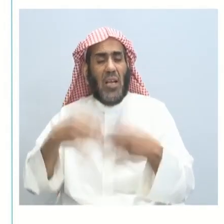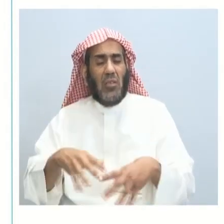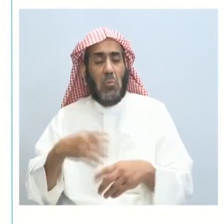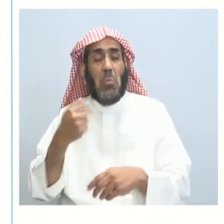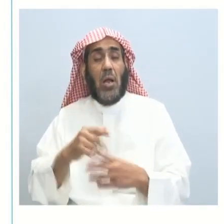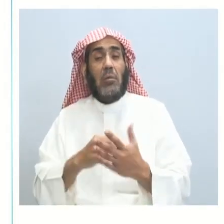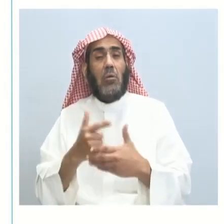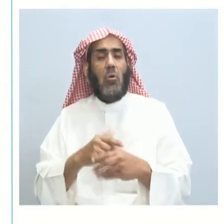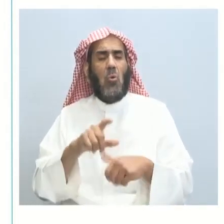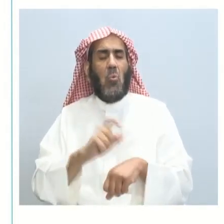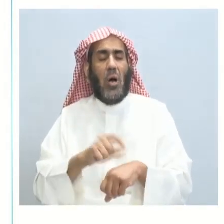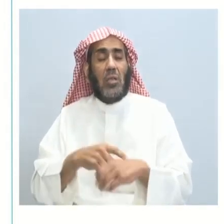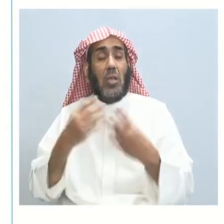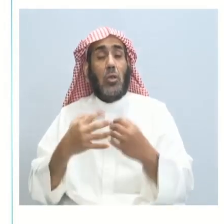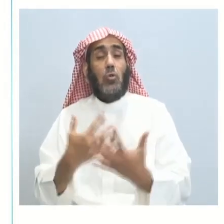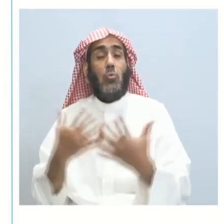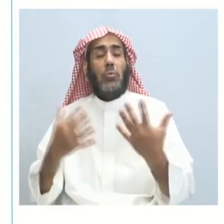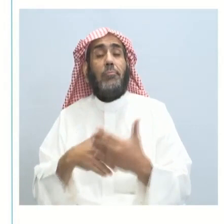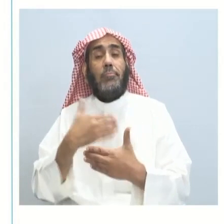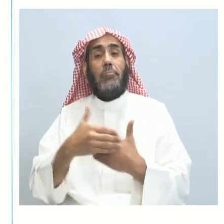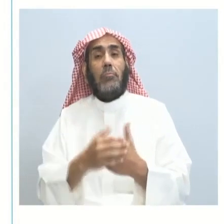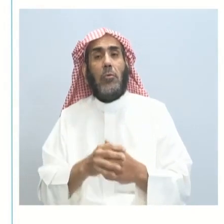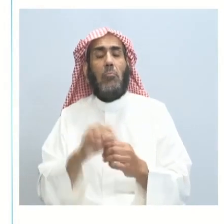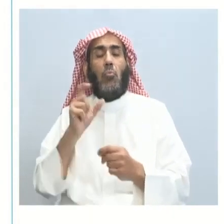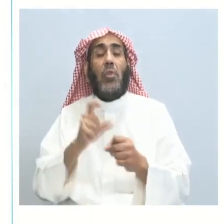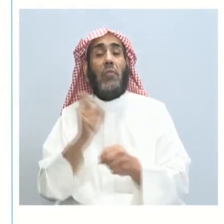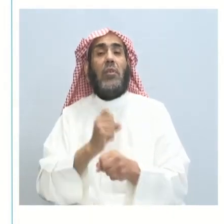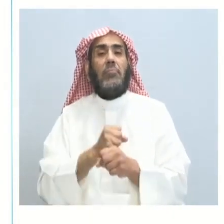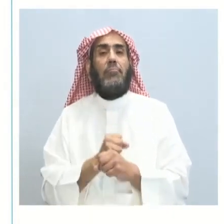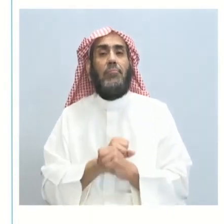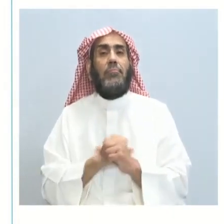مالي وايضا وقت للجمهور وكذلك للموظفين